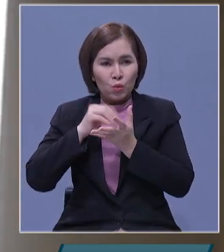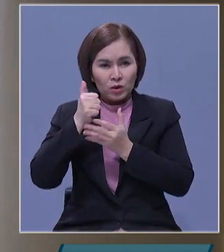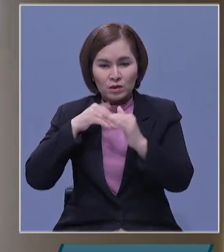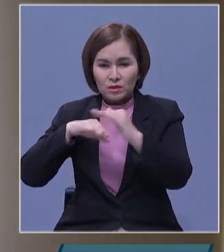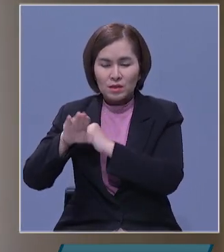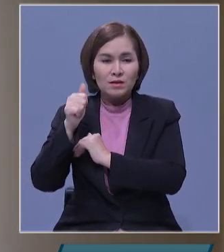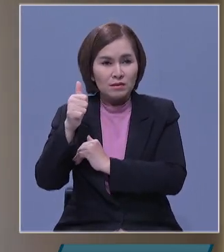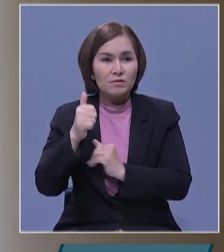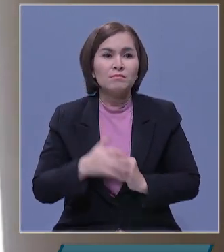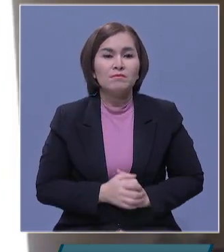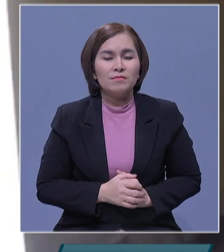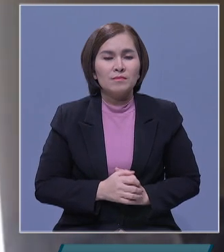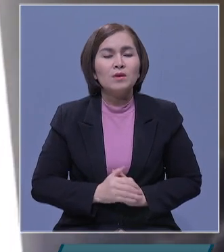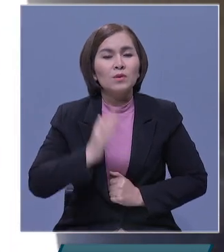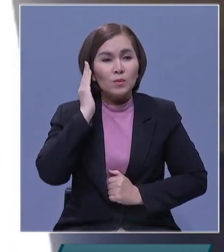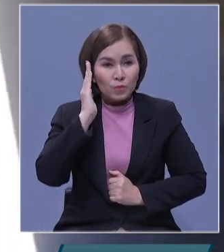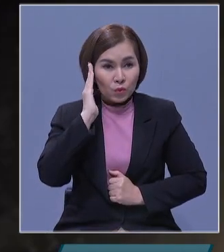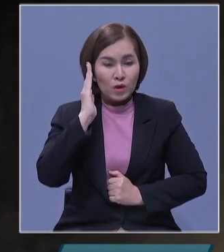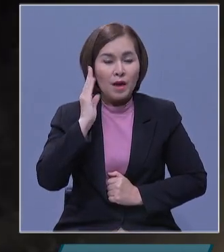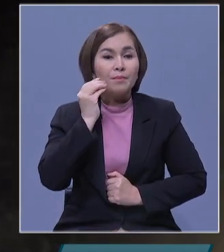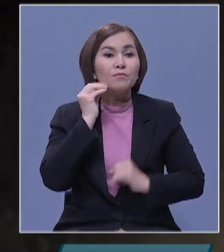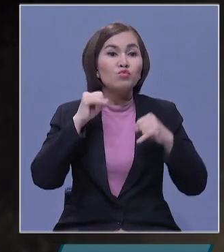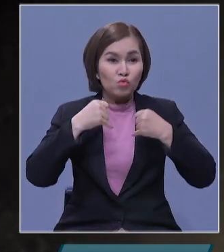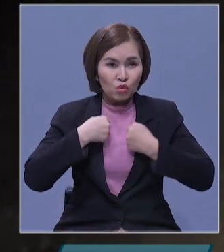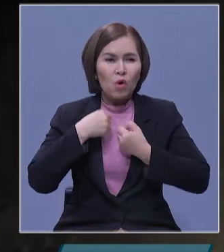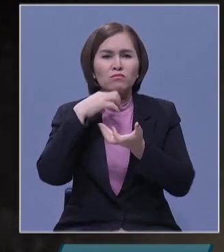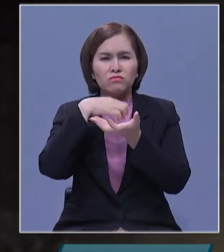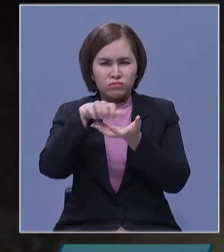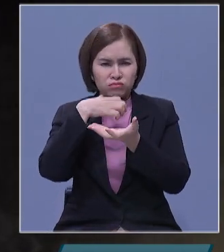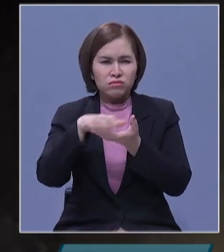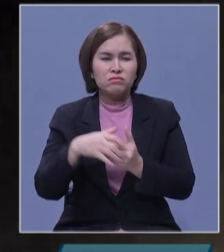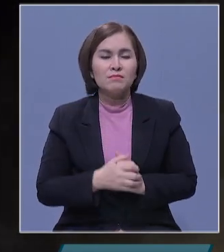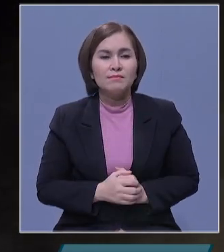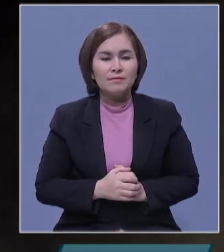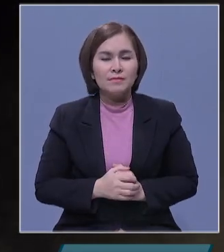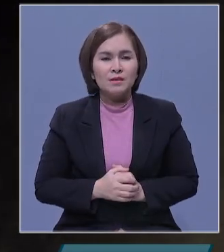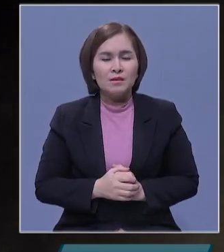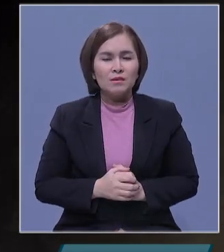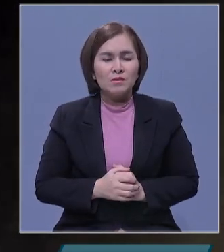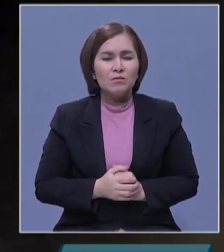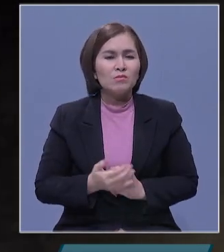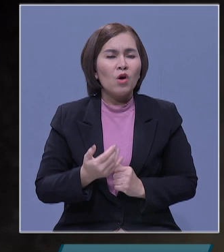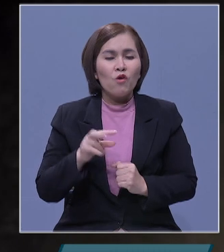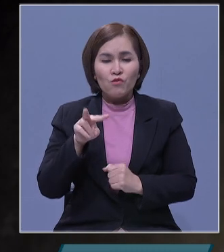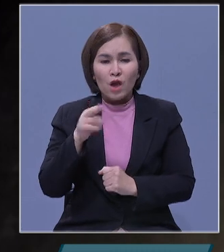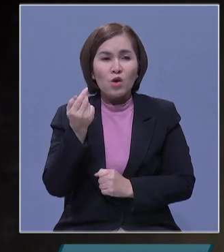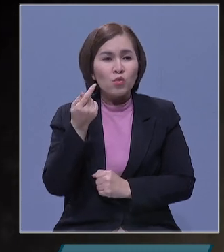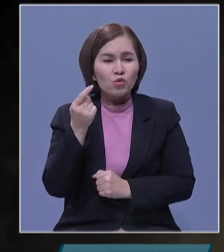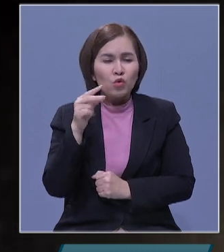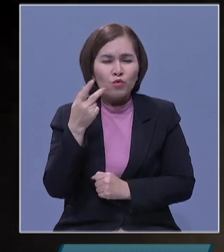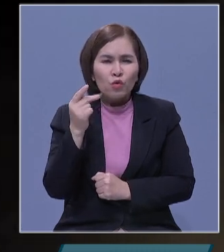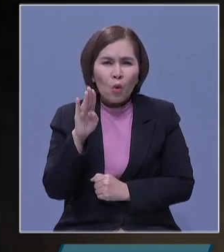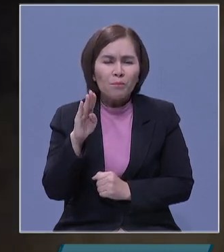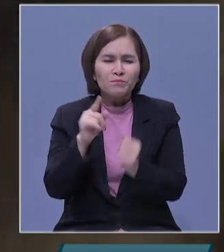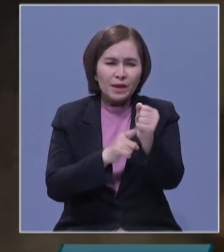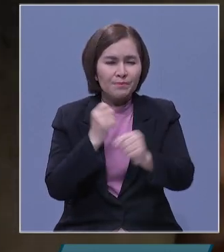ออกมาได้ทันนะคะทางด้านนายเอผู้ที่ก่อเหตุค่ะให้การบอกว่าตัวเองเนี่ยคบกับแฟนมาได้ 4ปีก่อนจะเกิด